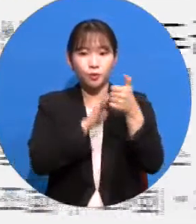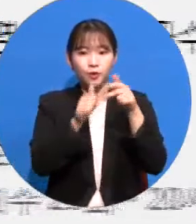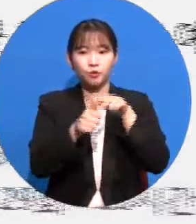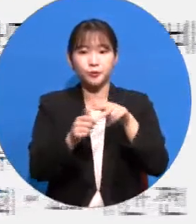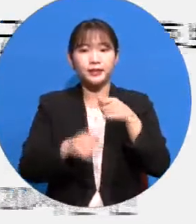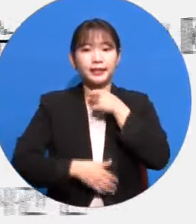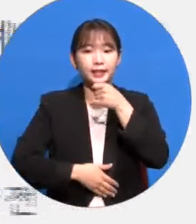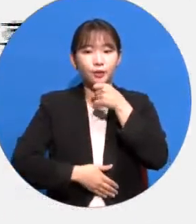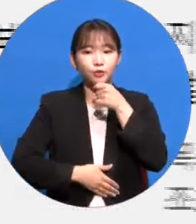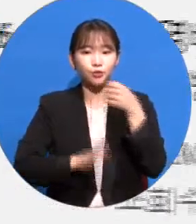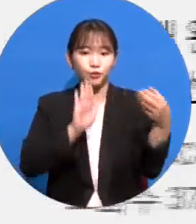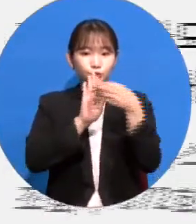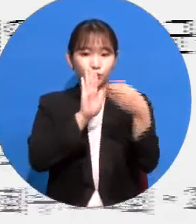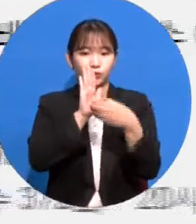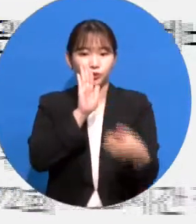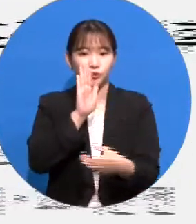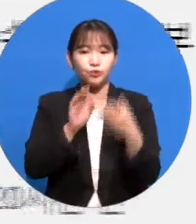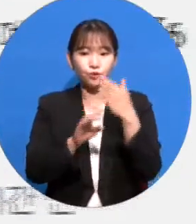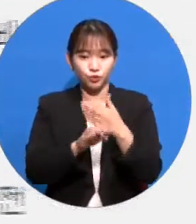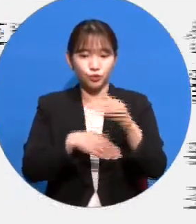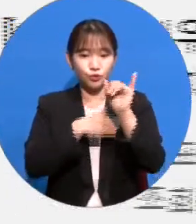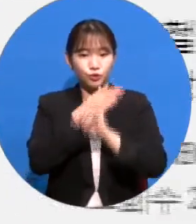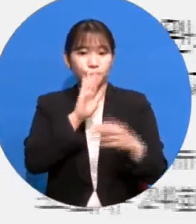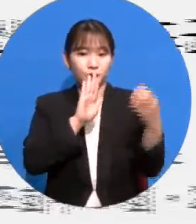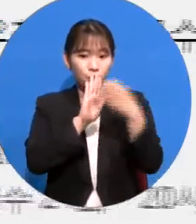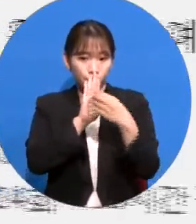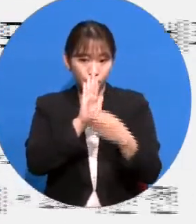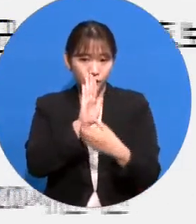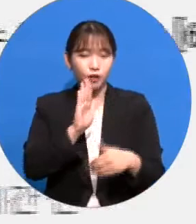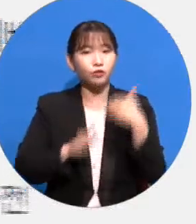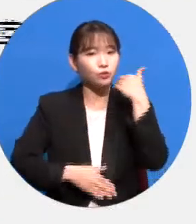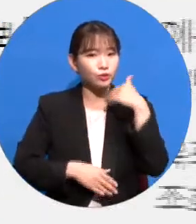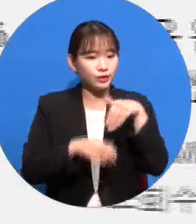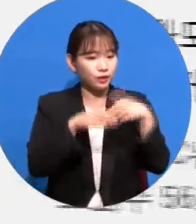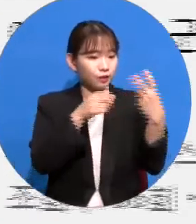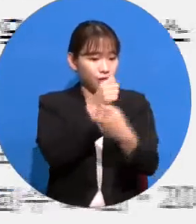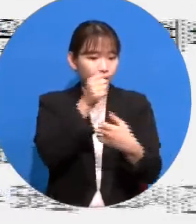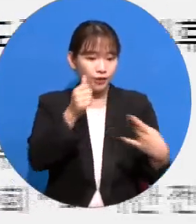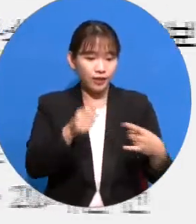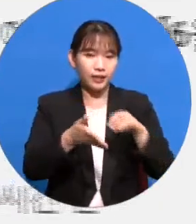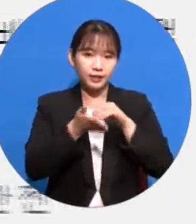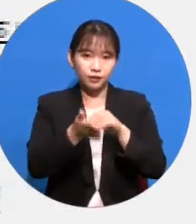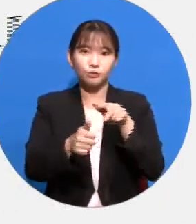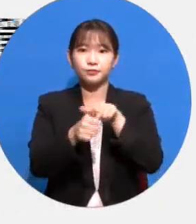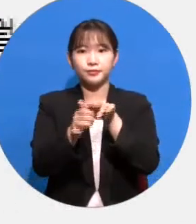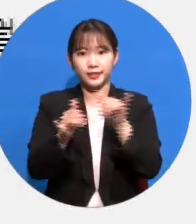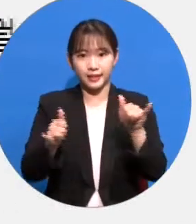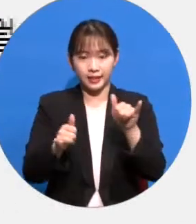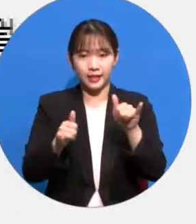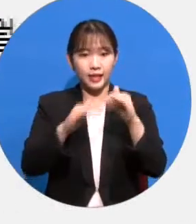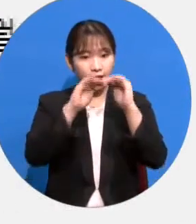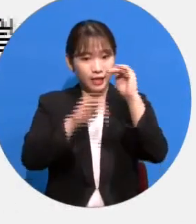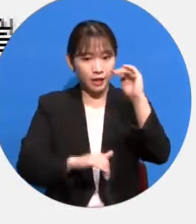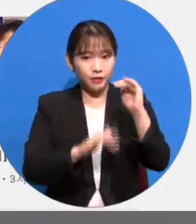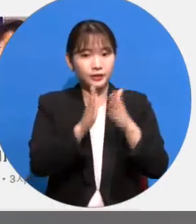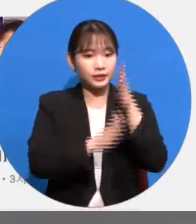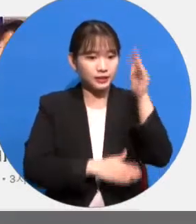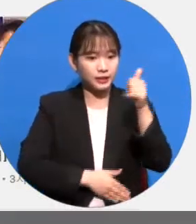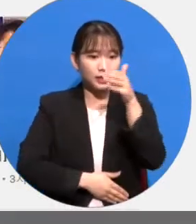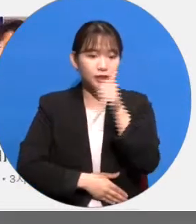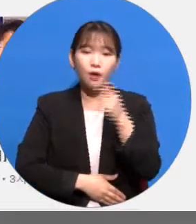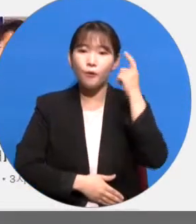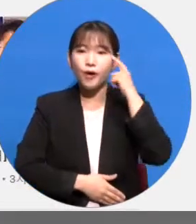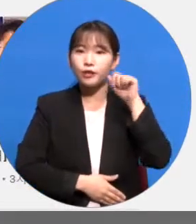인터뷰 을 소개하고 있습니다 유튜브에 업로드된 대상은 선거 4 등록한 예비후보 자들로 내용은 시장 군수 출마